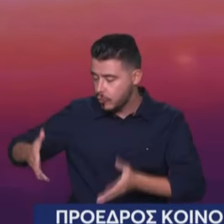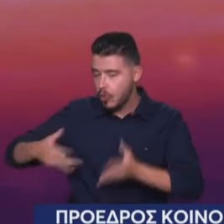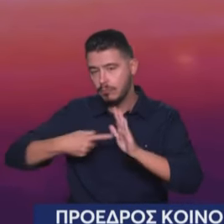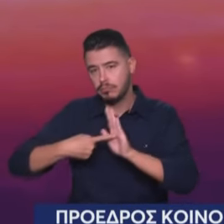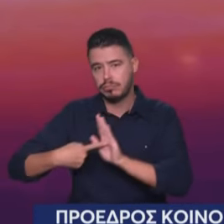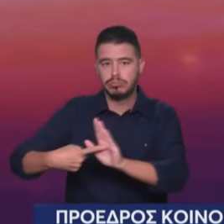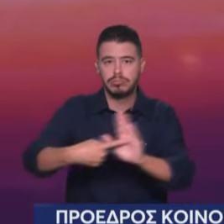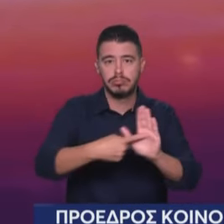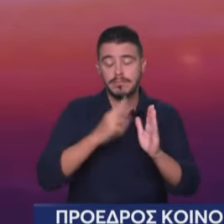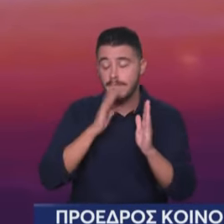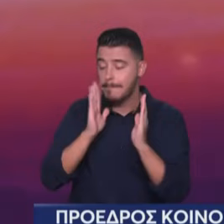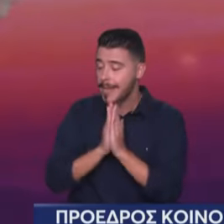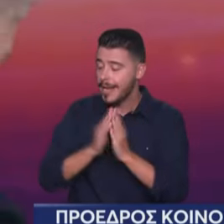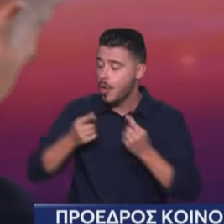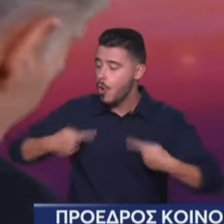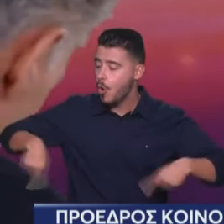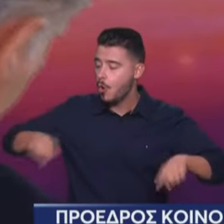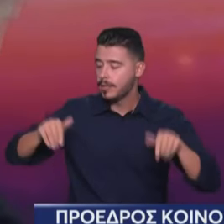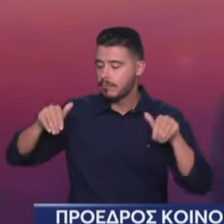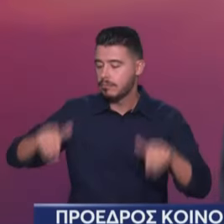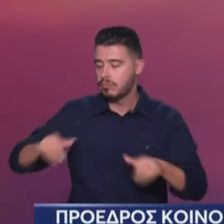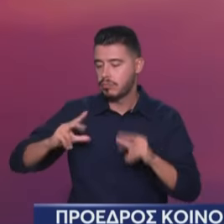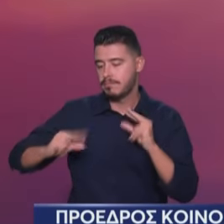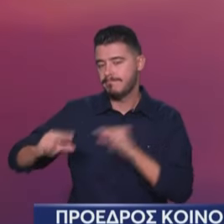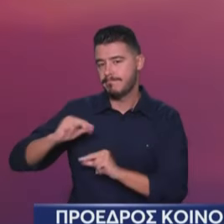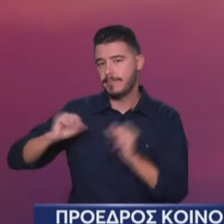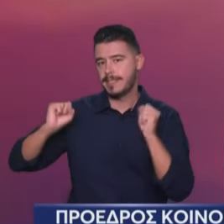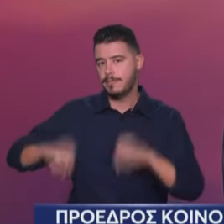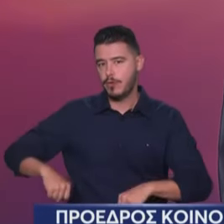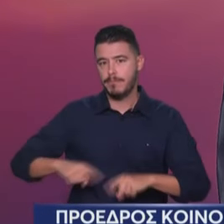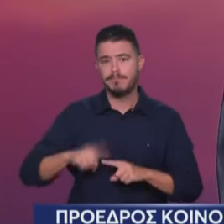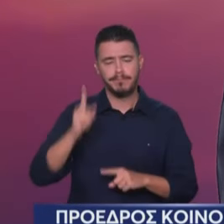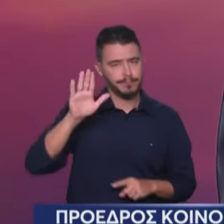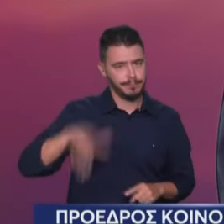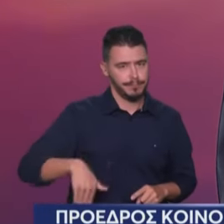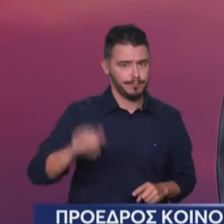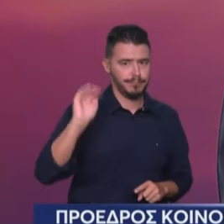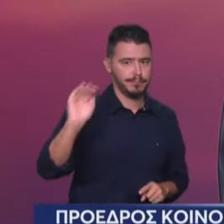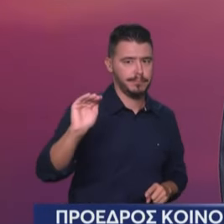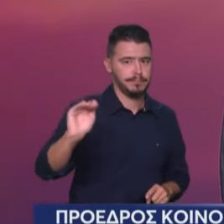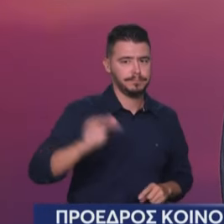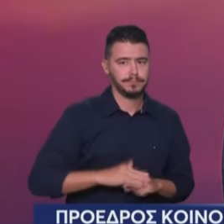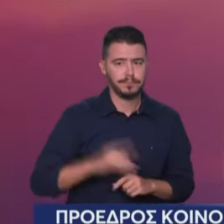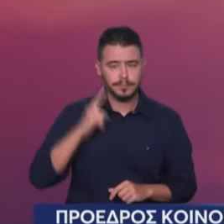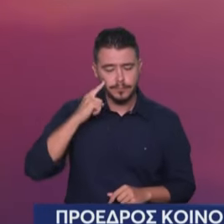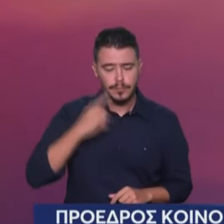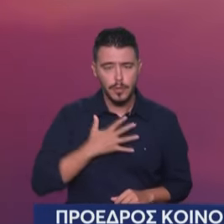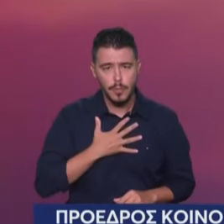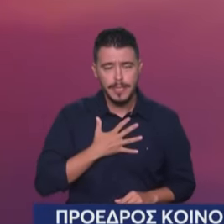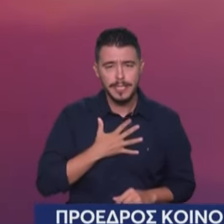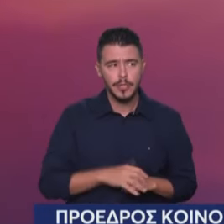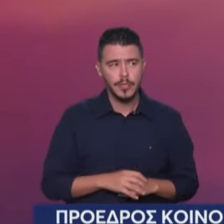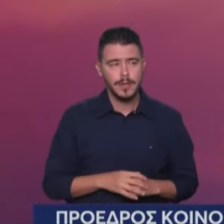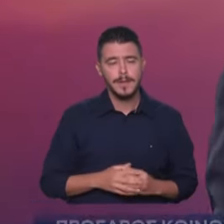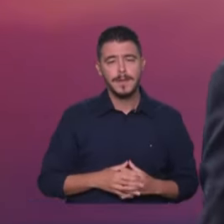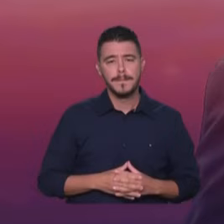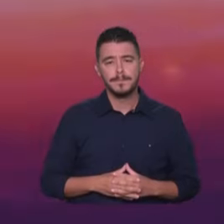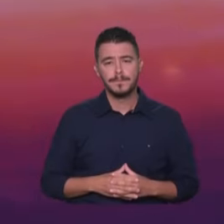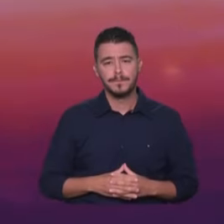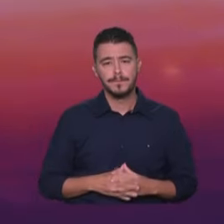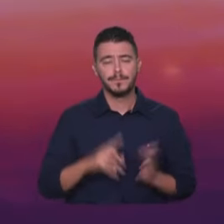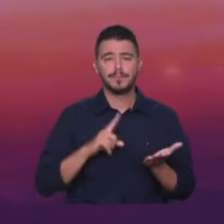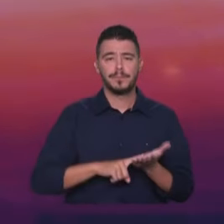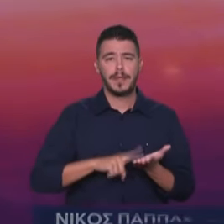πατούν πάνω σε αυτά και να κάνουν δημόσιες παρεμβάσεις. Θέλω να σας κάνω και ένα ερώτημα ακόμα. Και νομίζω ότι ίσως θα πρέπει να μιλήσετε στη φωνή